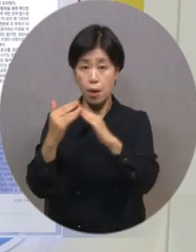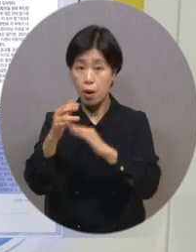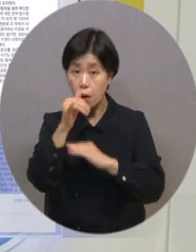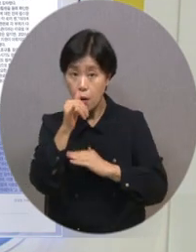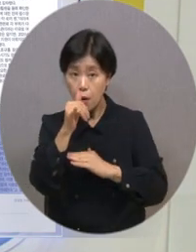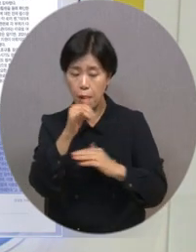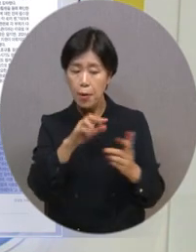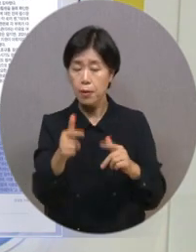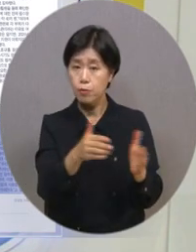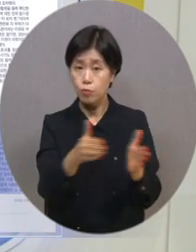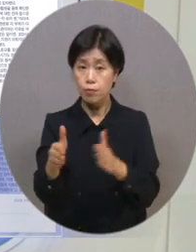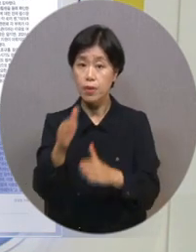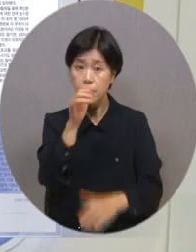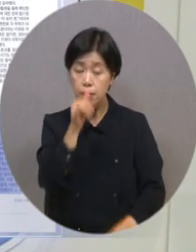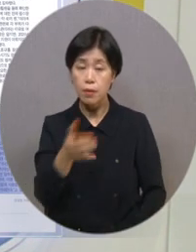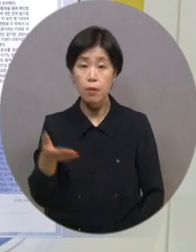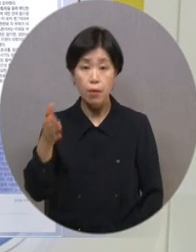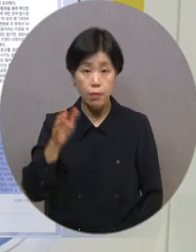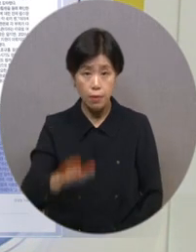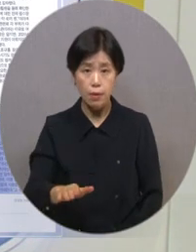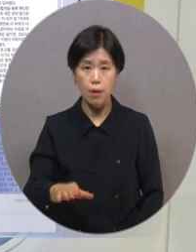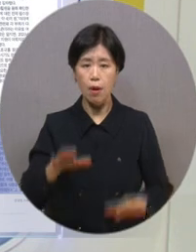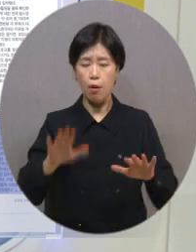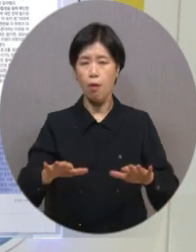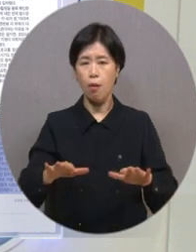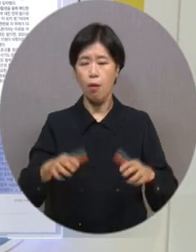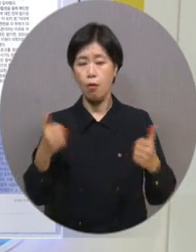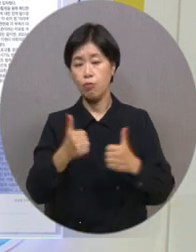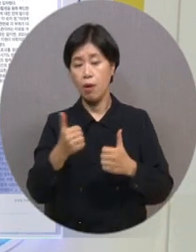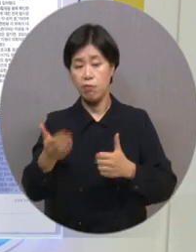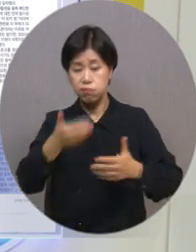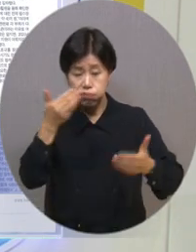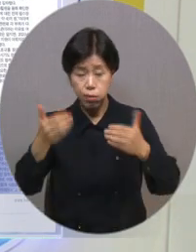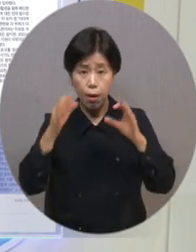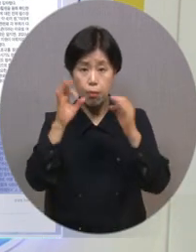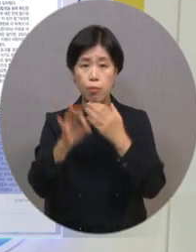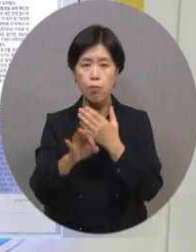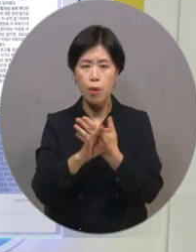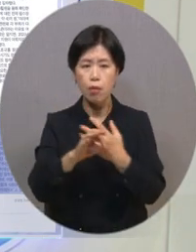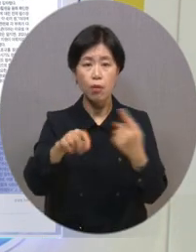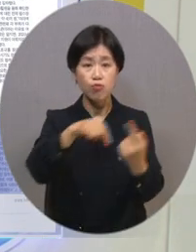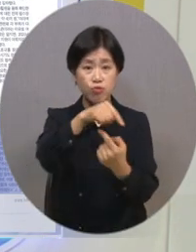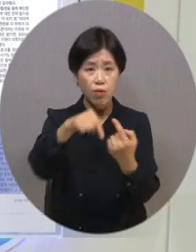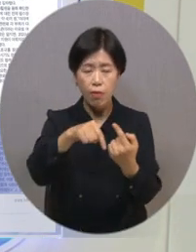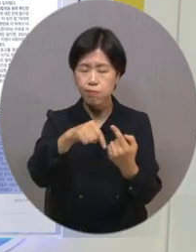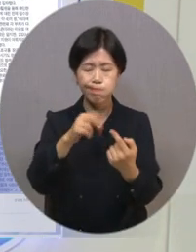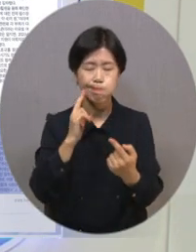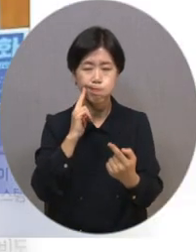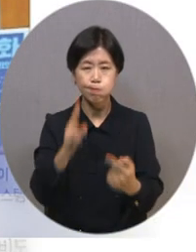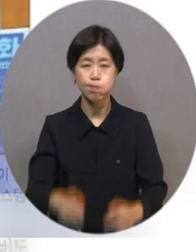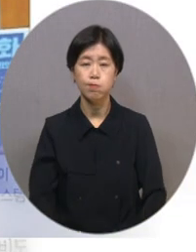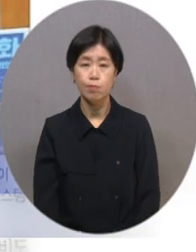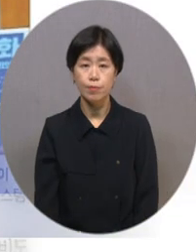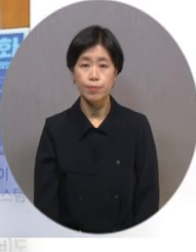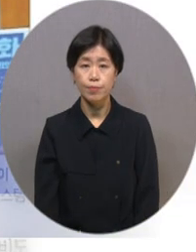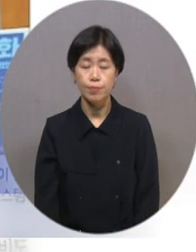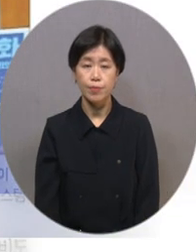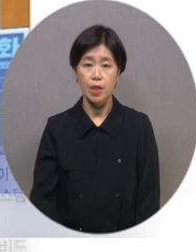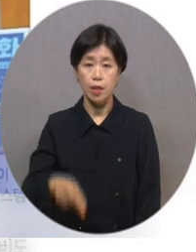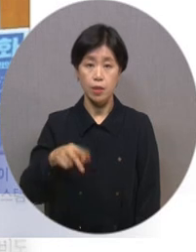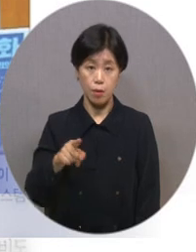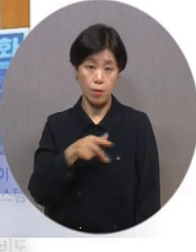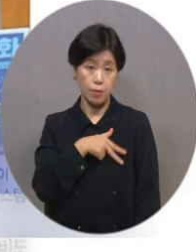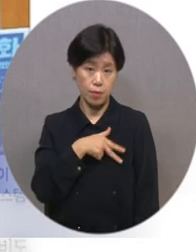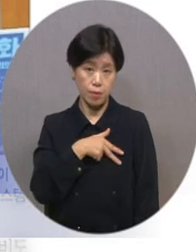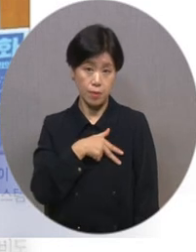갖추도록 하고 있지만 실제 이번 국회 국정 감사에서 드러난 운영 실태는 매우 심각했습니다 더불어민주당